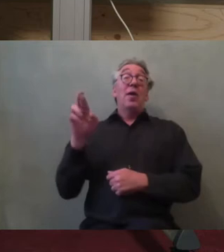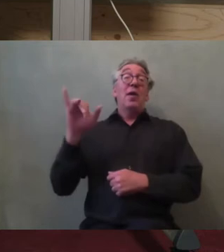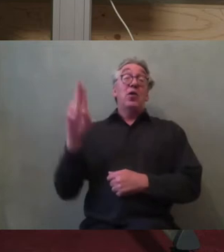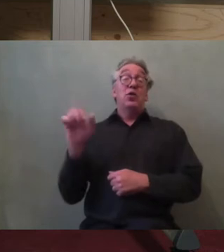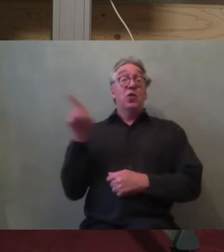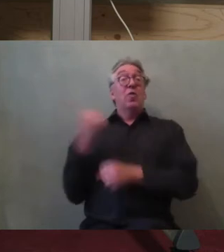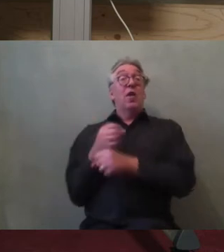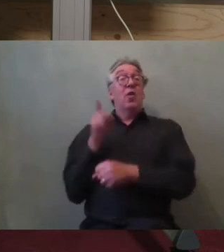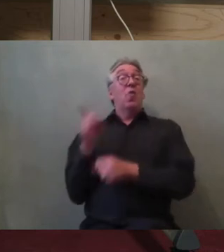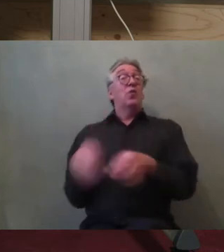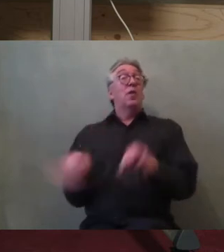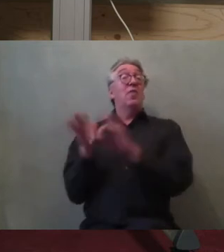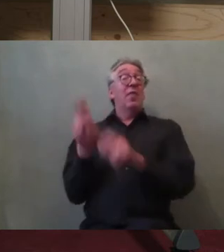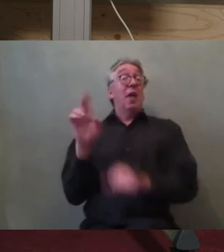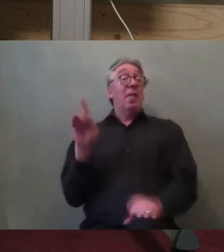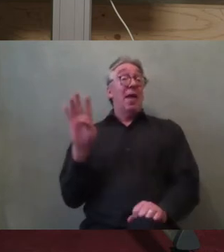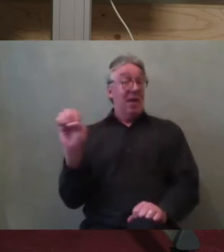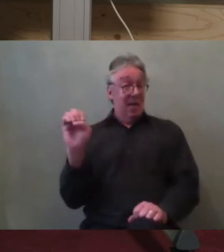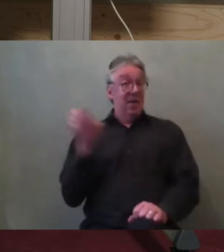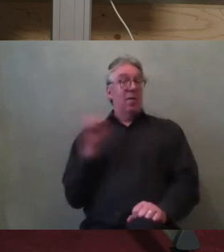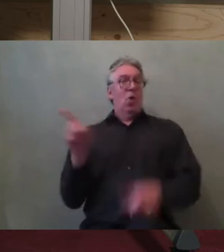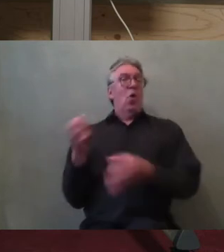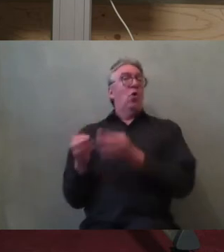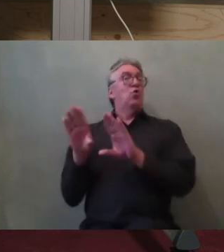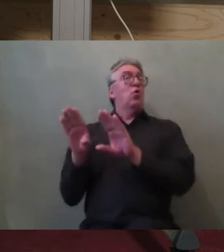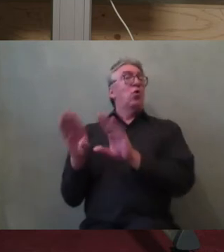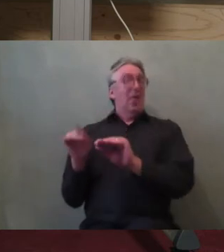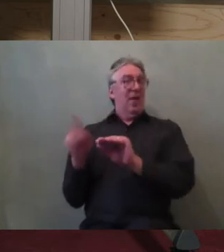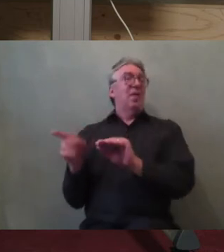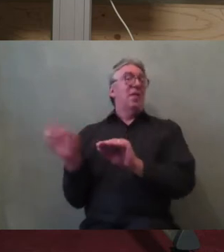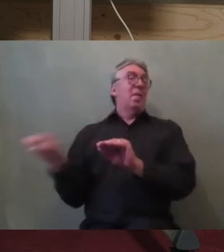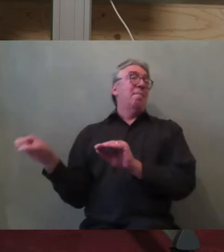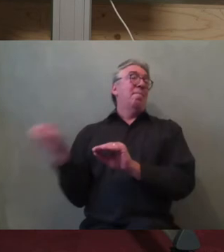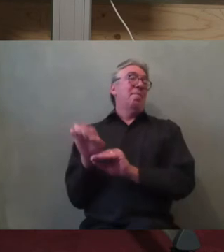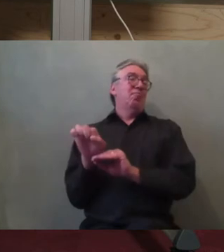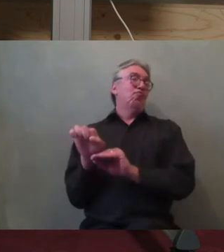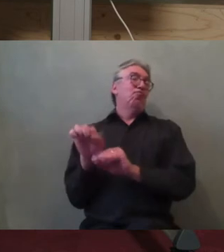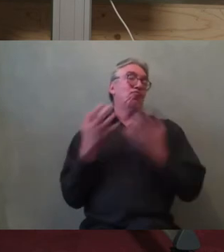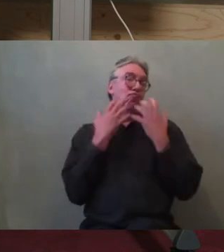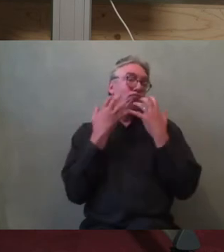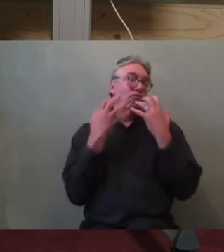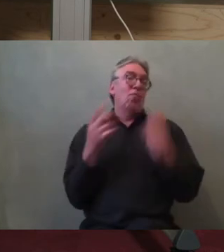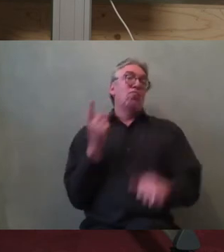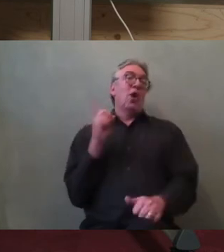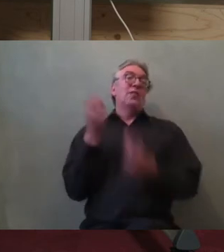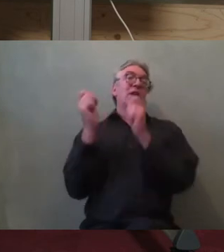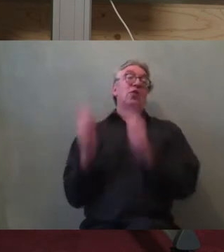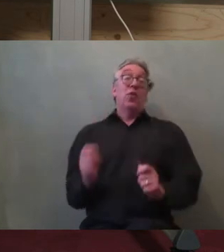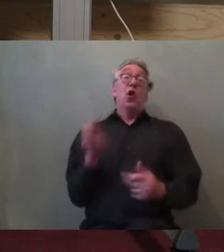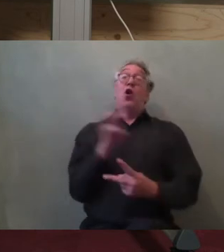APE en zij hebben het onderzoek uitgevoerd en gaan ons meenemen in de belangrijkste resultaten. Maartje en Maaike, ga je